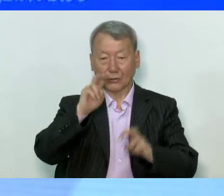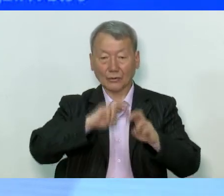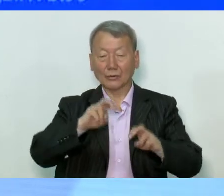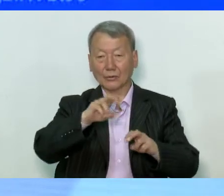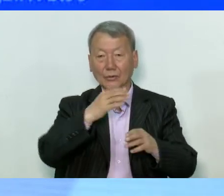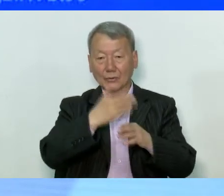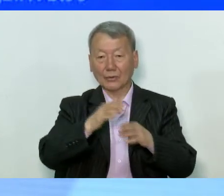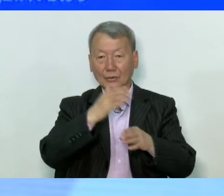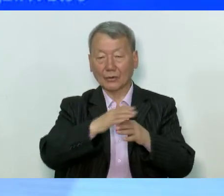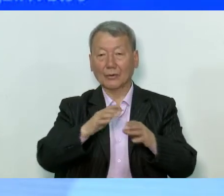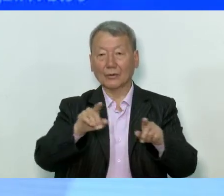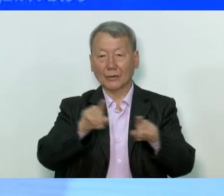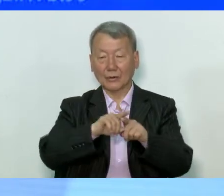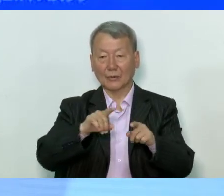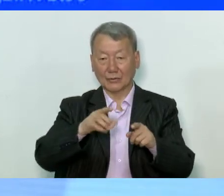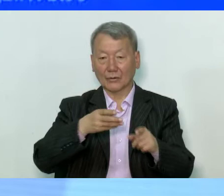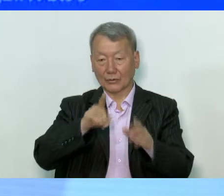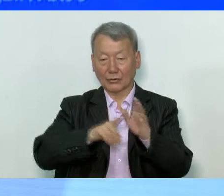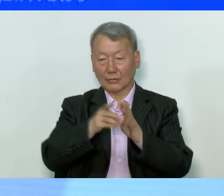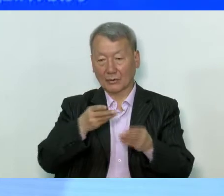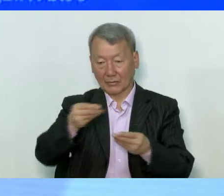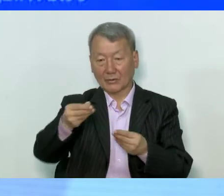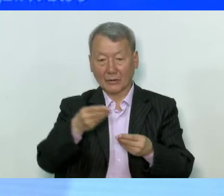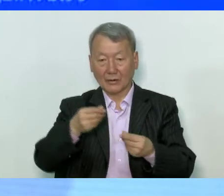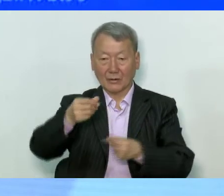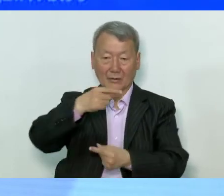баштагандан баштап салыгын төлөп баштайт.